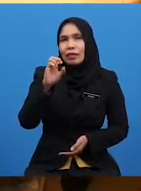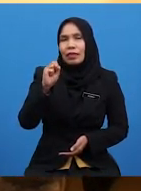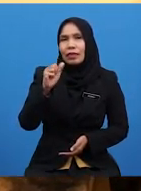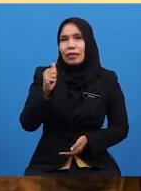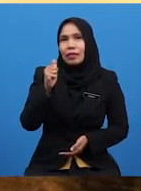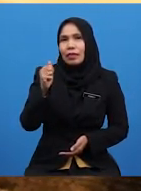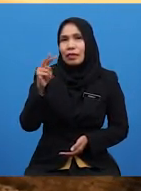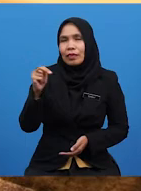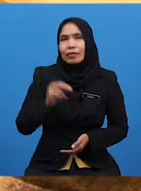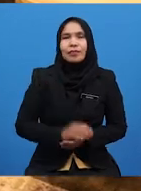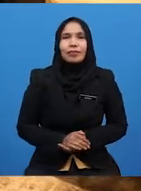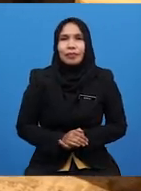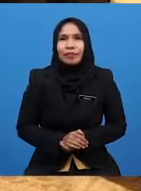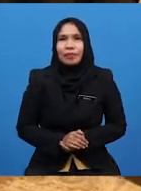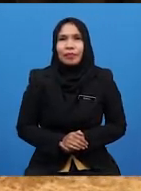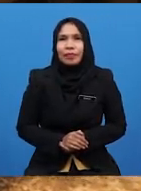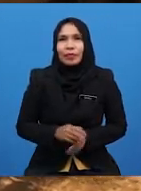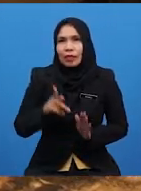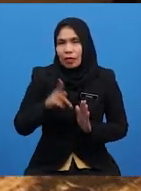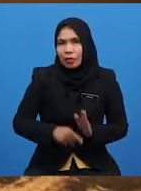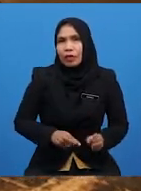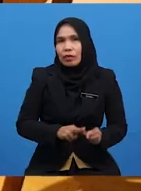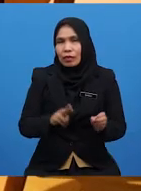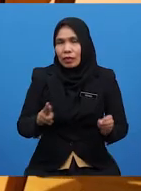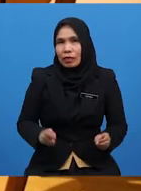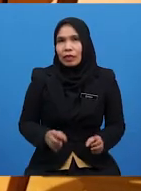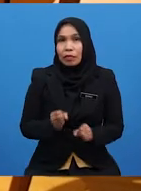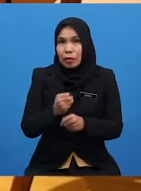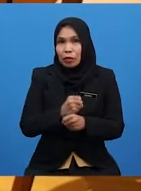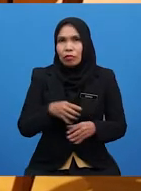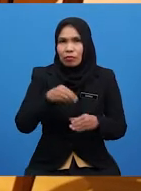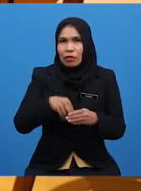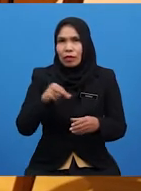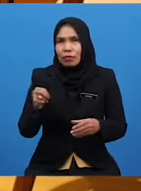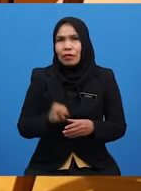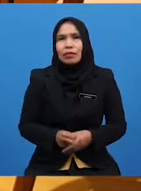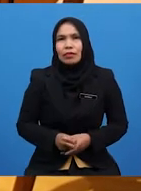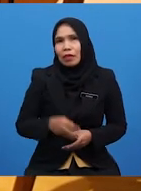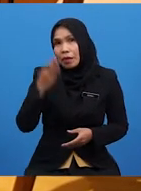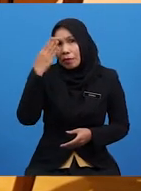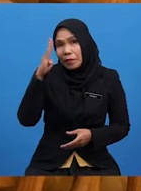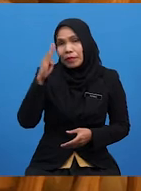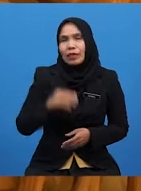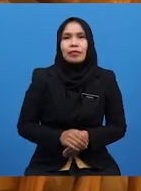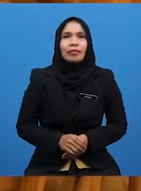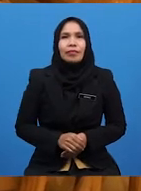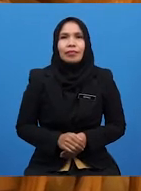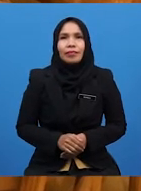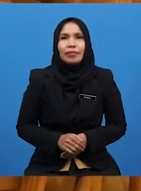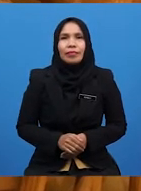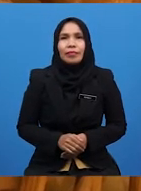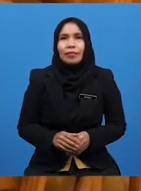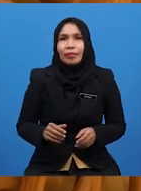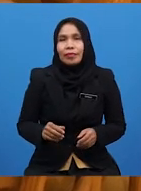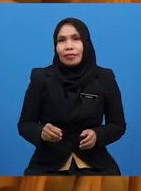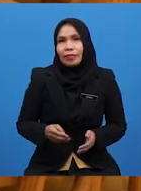ruang ini mereka bentuk dalaman dilihat bijak memanfaatkan ruang dengan penggunaan jenis